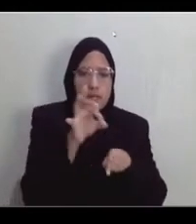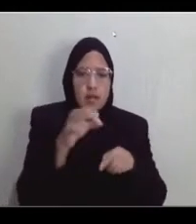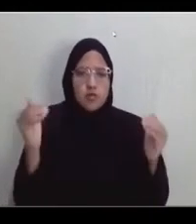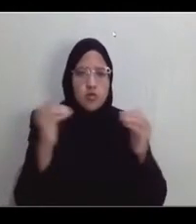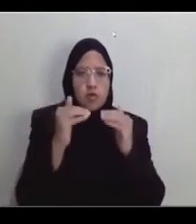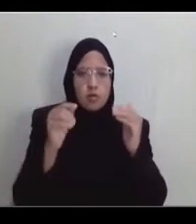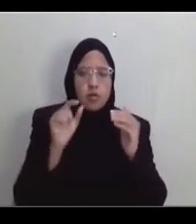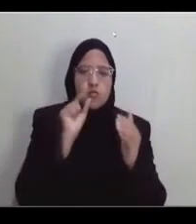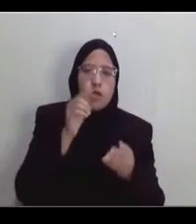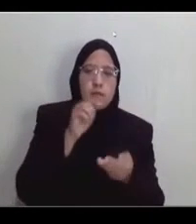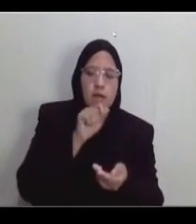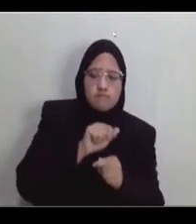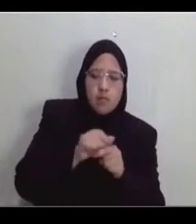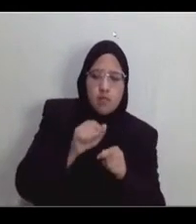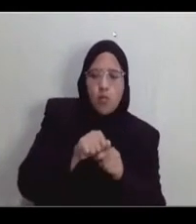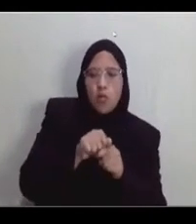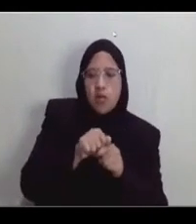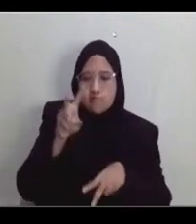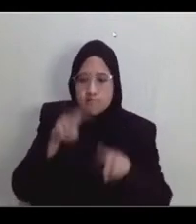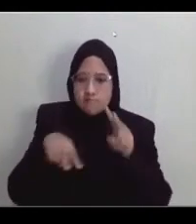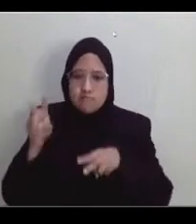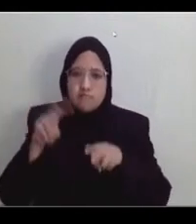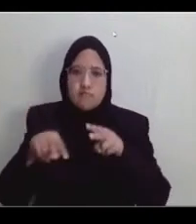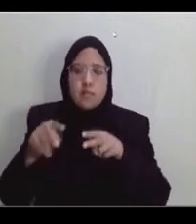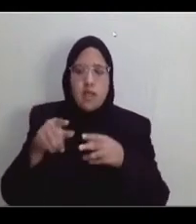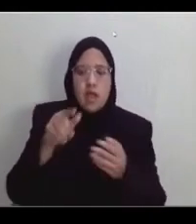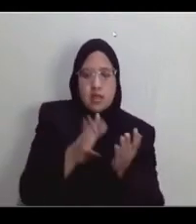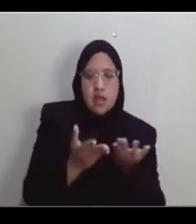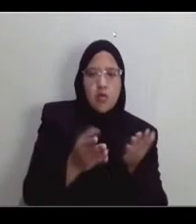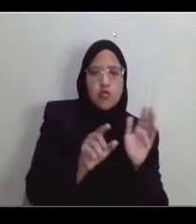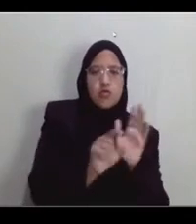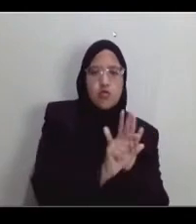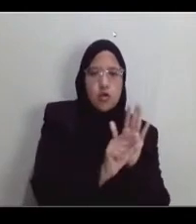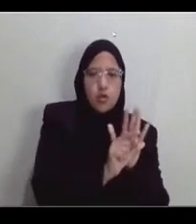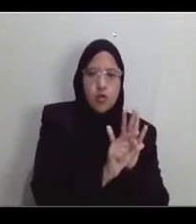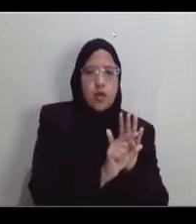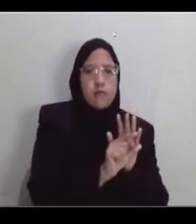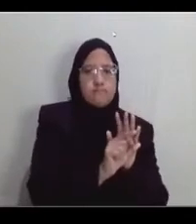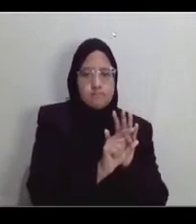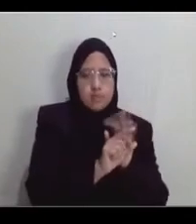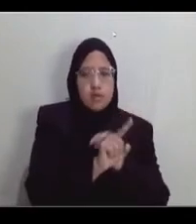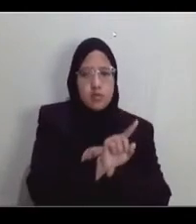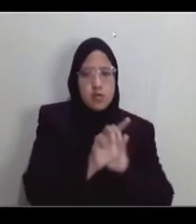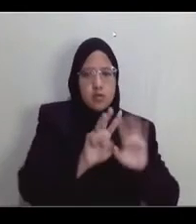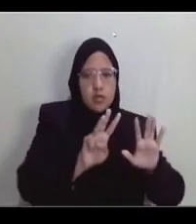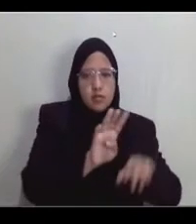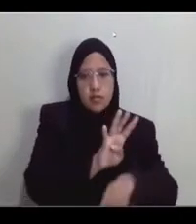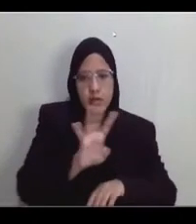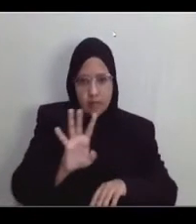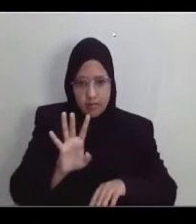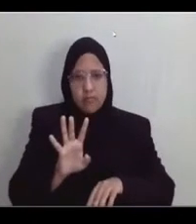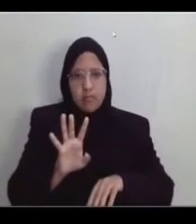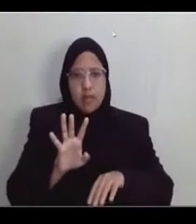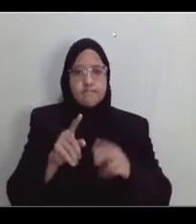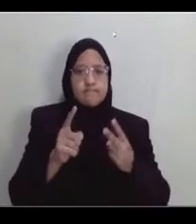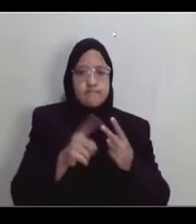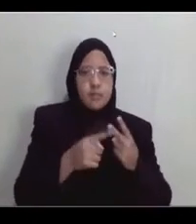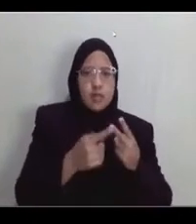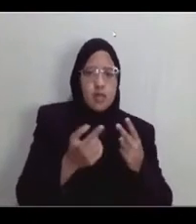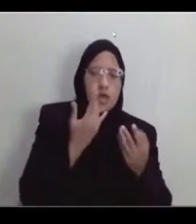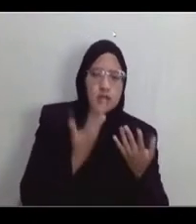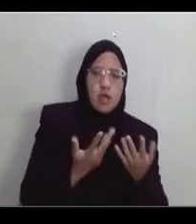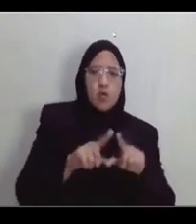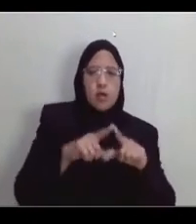menguji undang-undang final menguji undang-undang terhadap undang-undang dasar memutus sengketa kewenangan lembaga negara yang